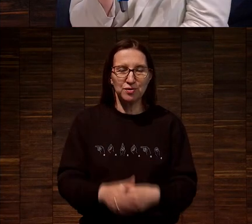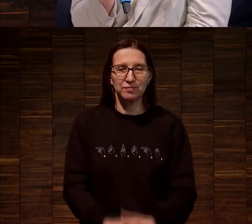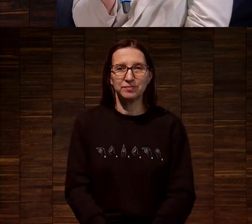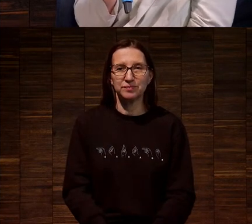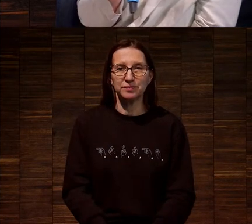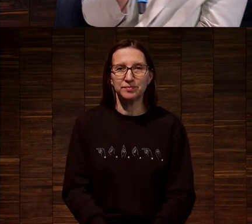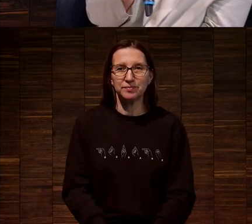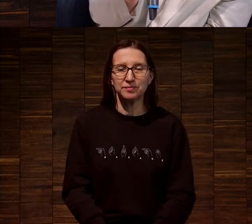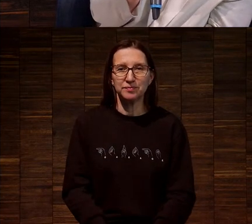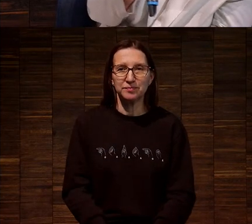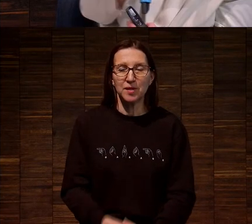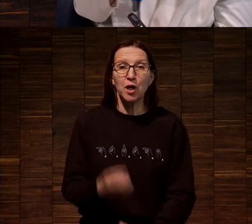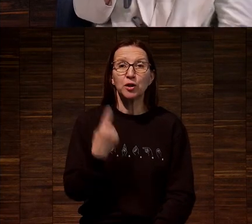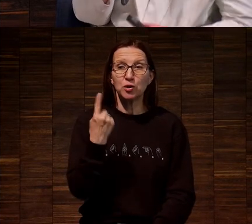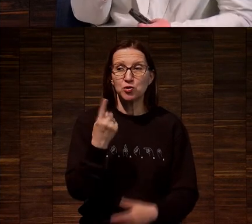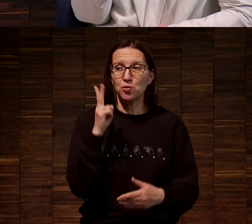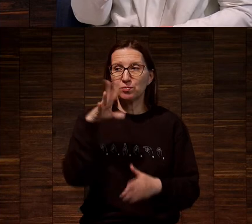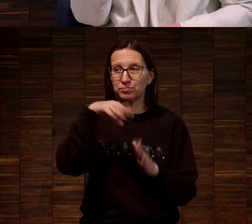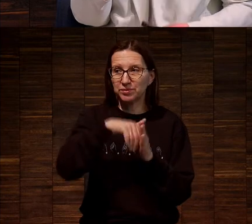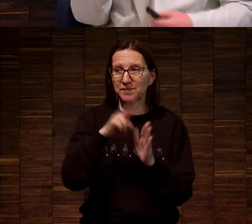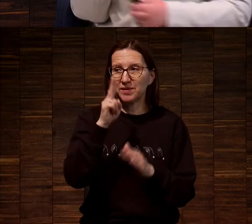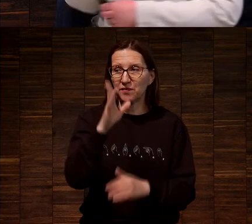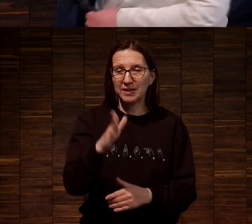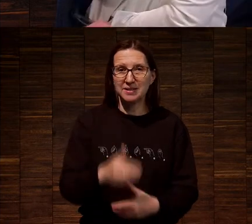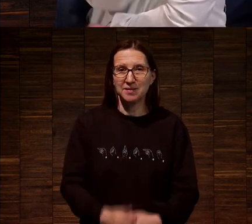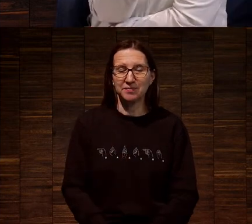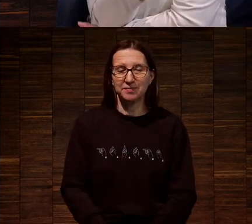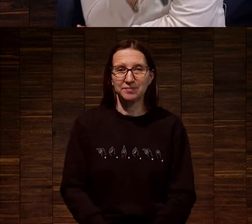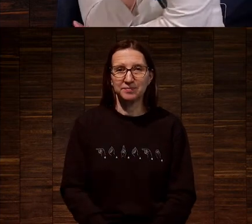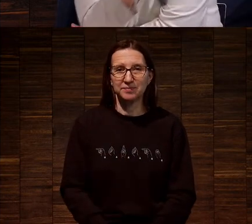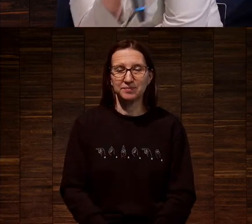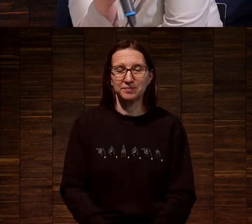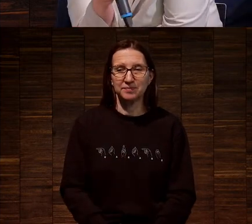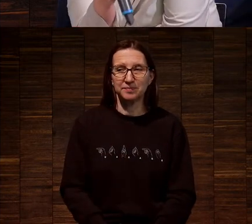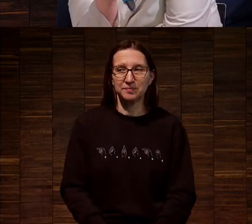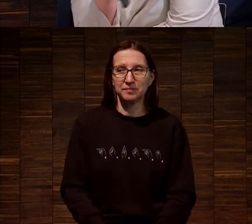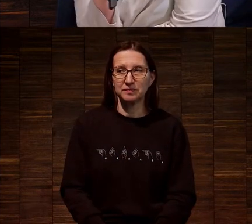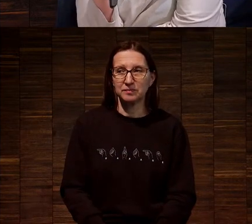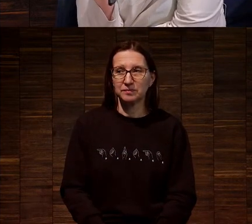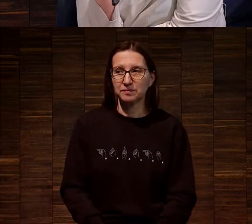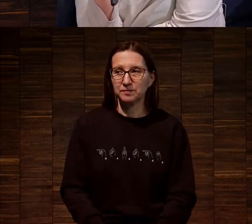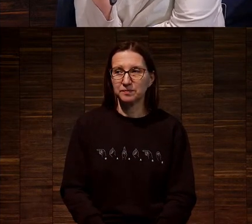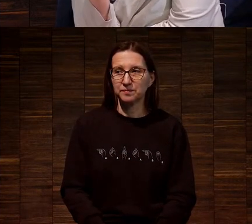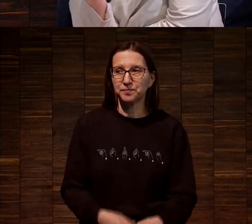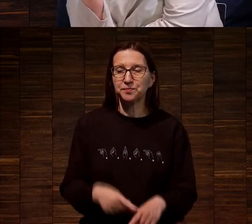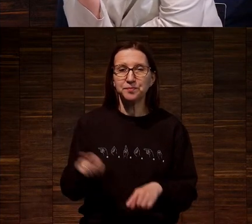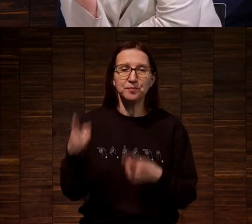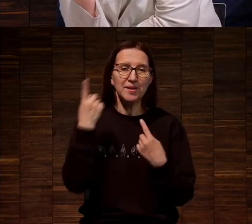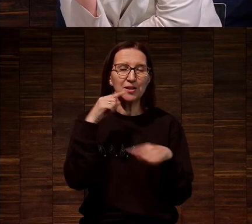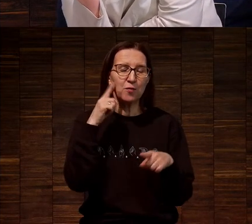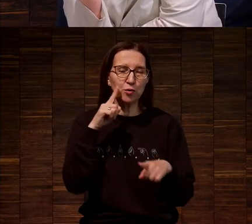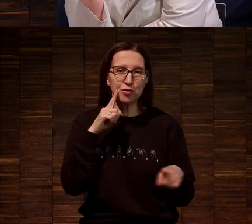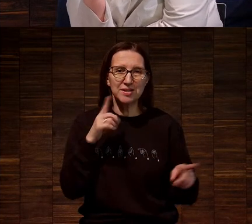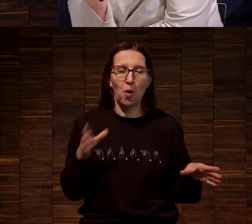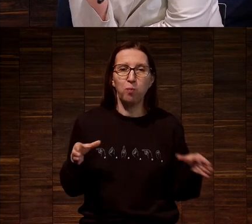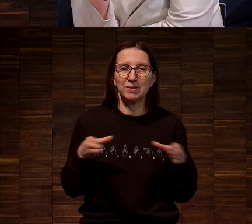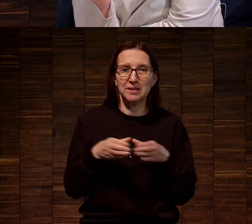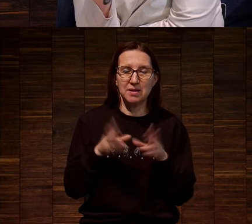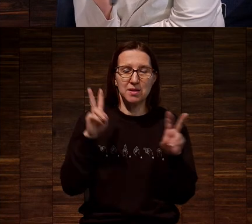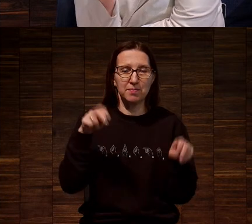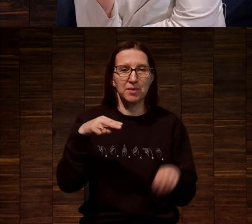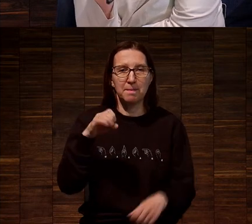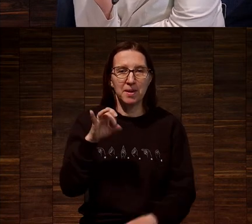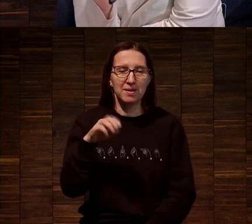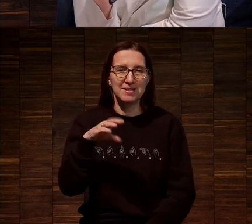Так, вот здесь еще одна квартира. Это город, да? Это творческое объединение